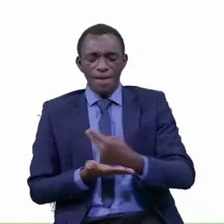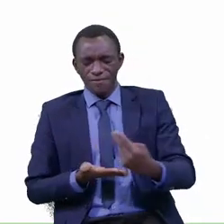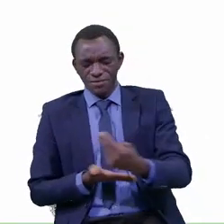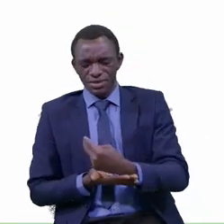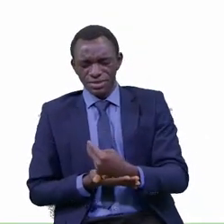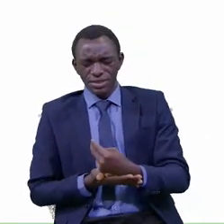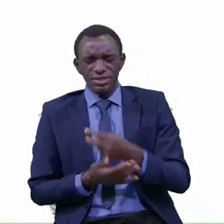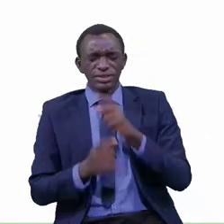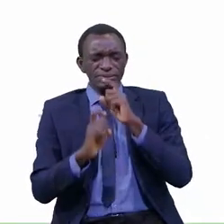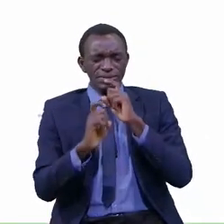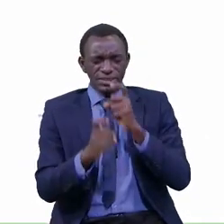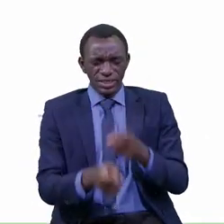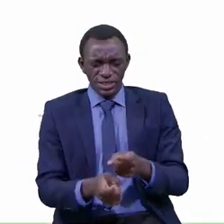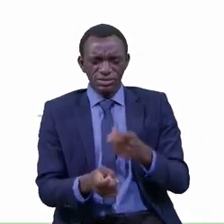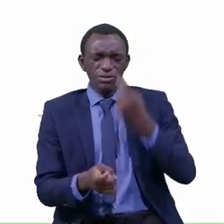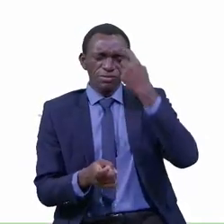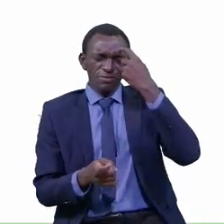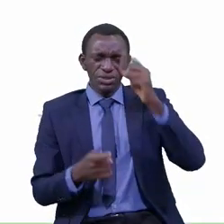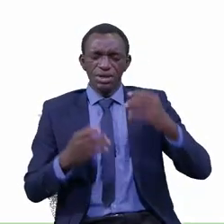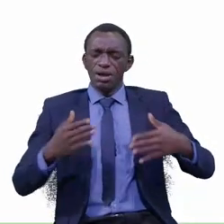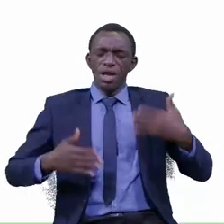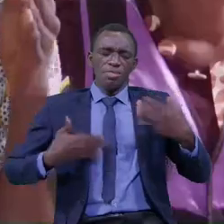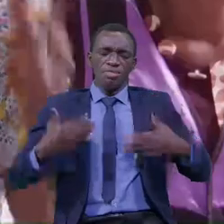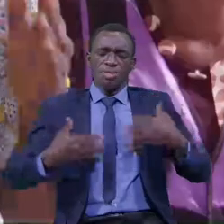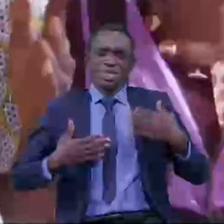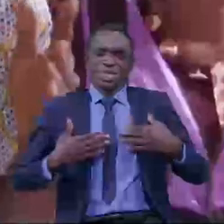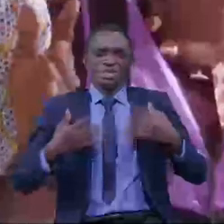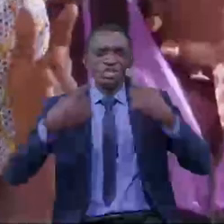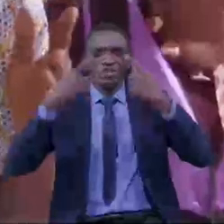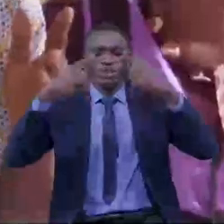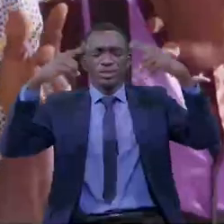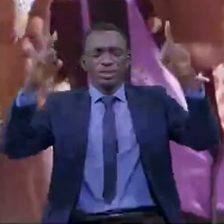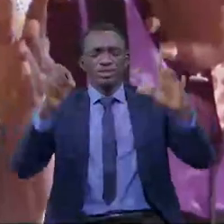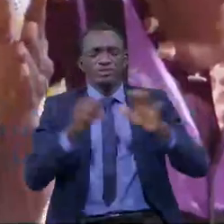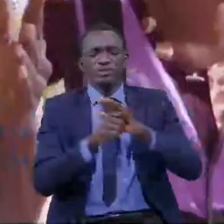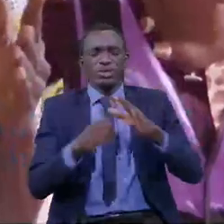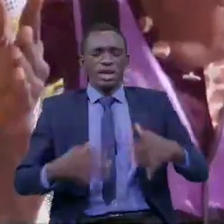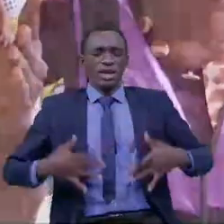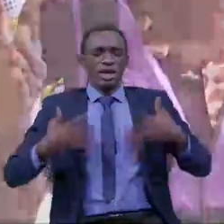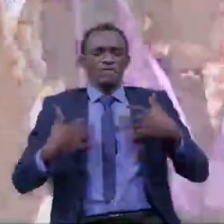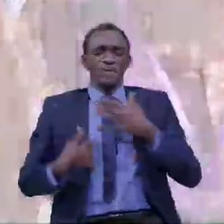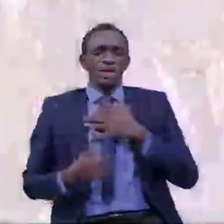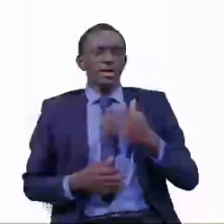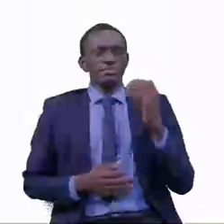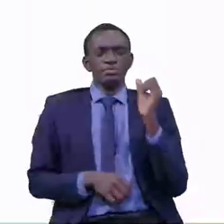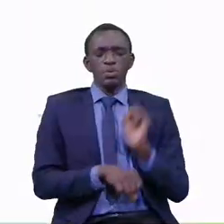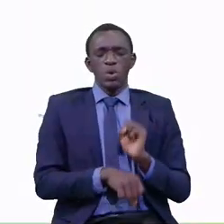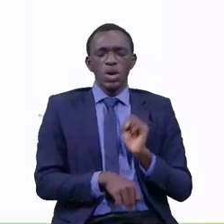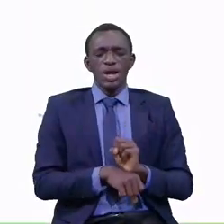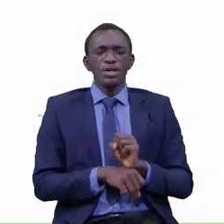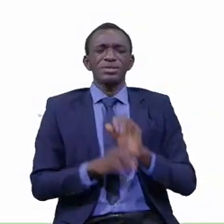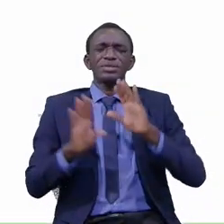les dons pour une vie heureuse et un ministère prospère.